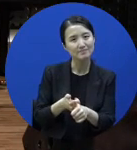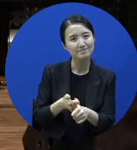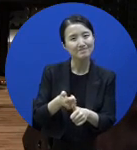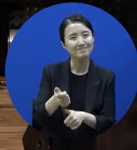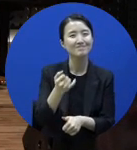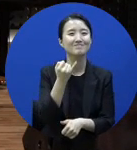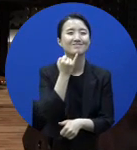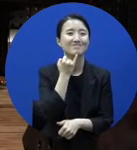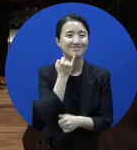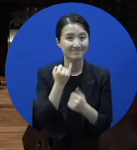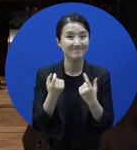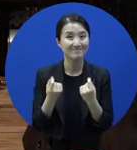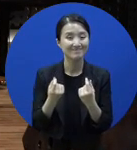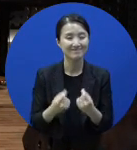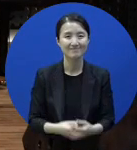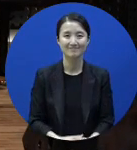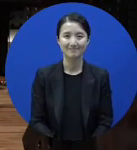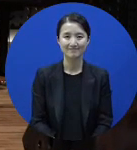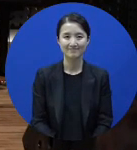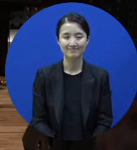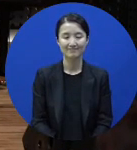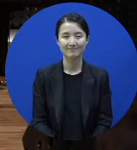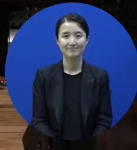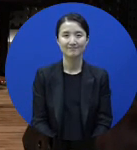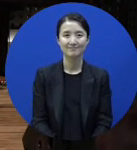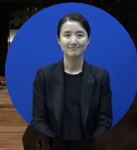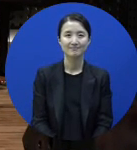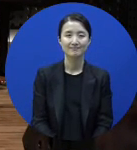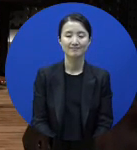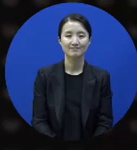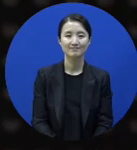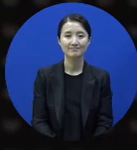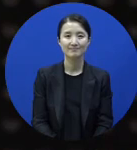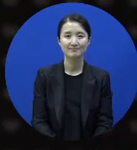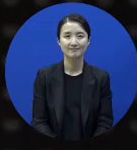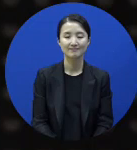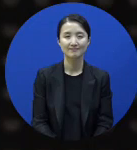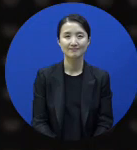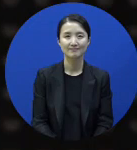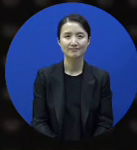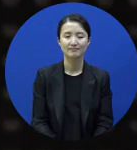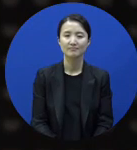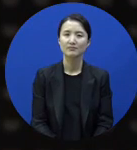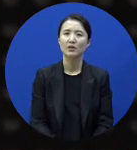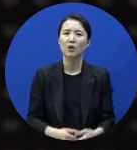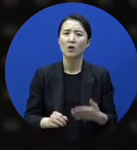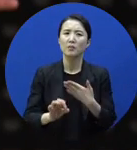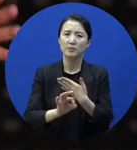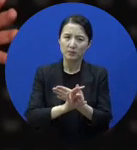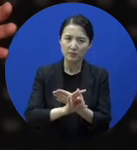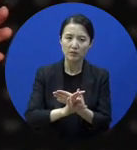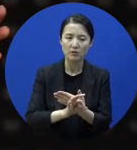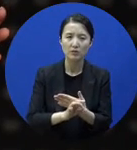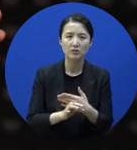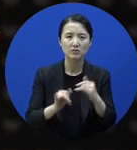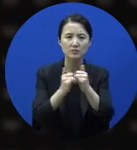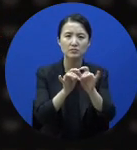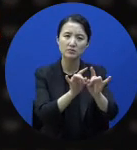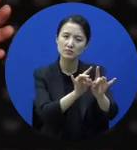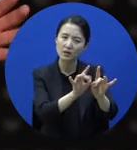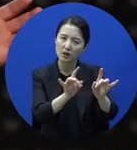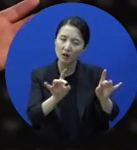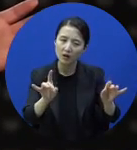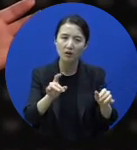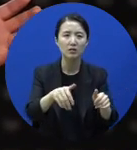평가가 되는지에 대한 생각을 다 할 수밖에 없다고 생각이 됩니다. 마지막으로 그러면 이런 어떤 여러 유형들이 존재하고